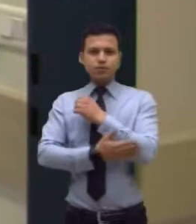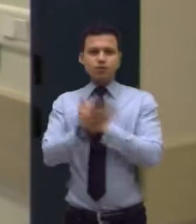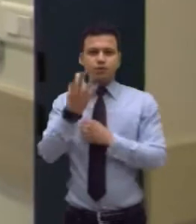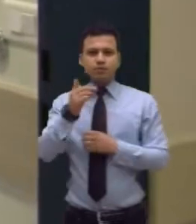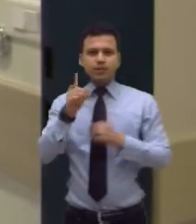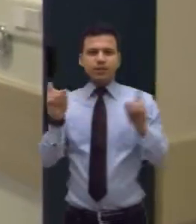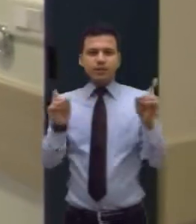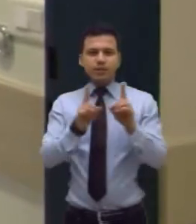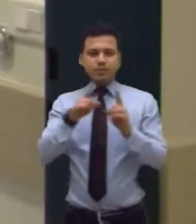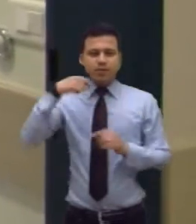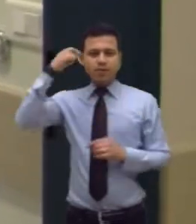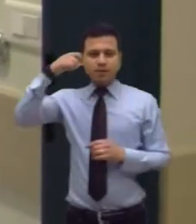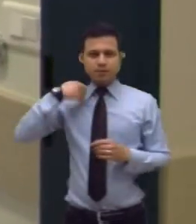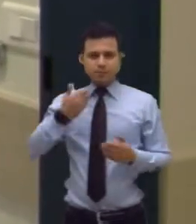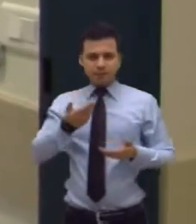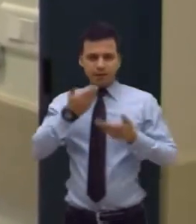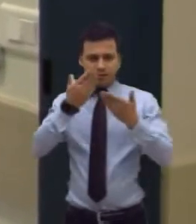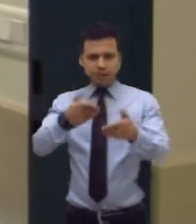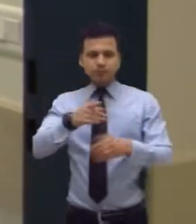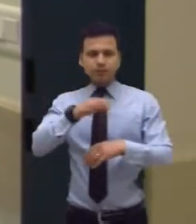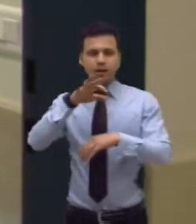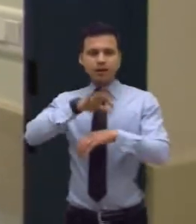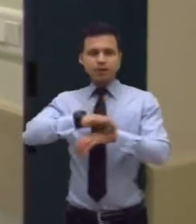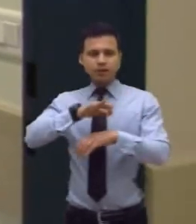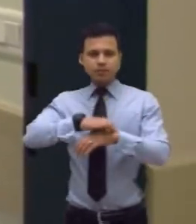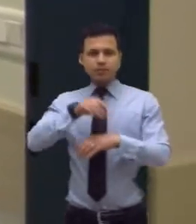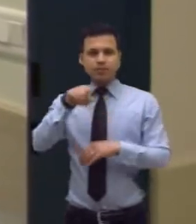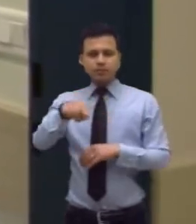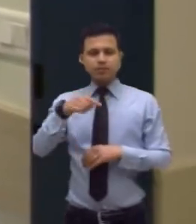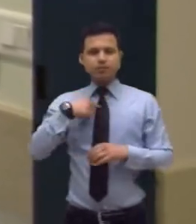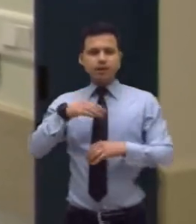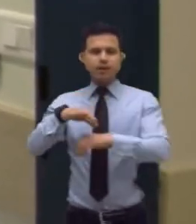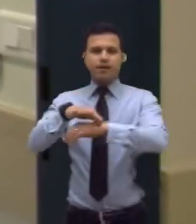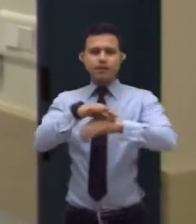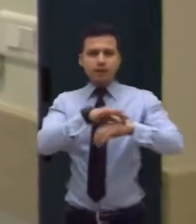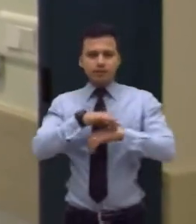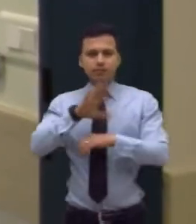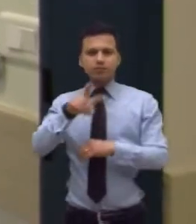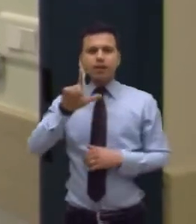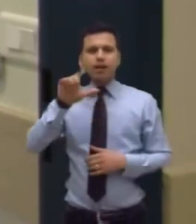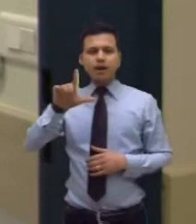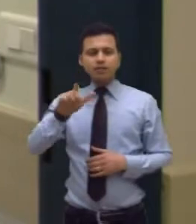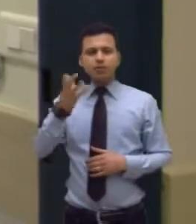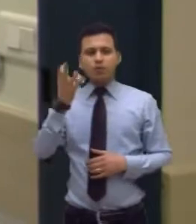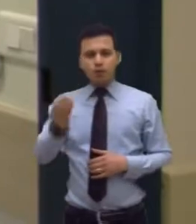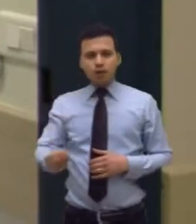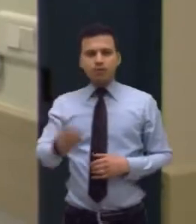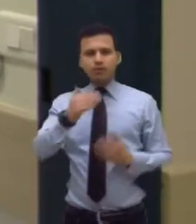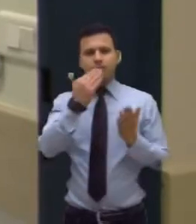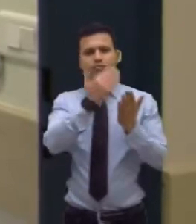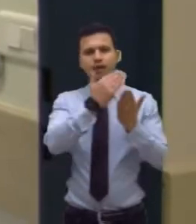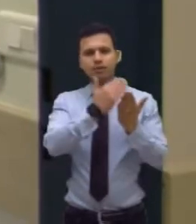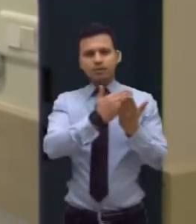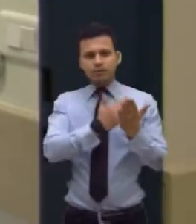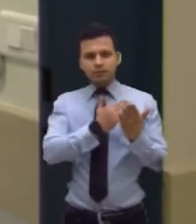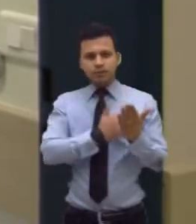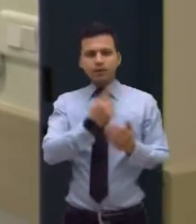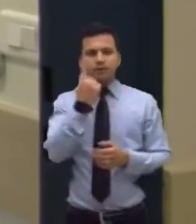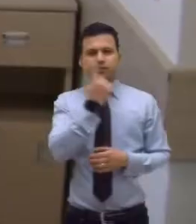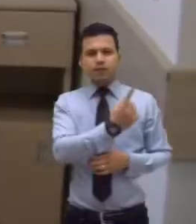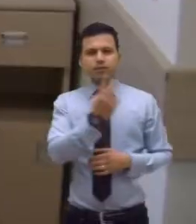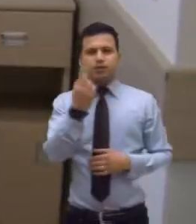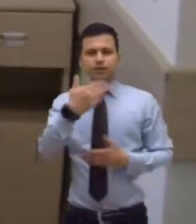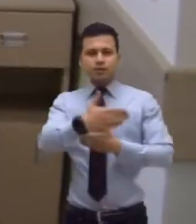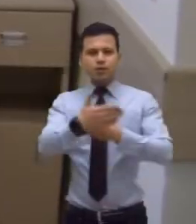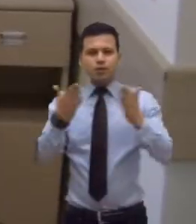yardımcı olacak kısa bir tanıtım videosu izleyeceksiniz. Hastalarımız ve refakatçilerimizin gereksinimleri dikkate alınarak hazırlanan tek ve